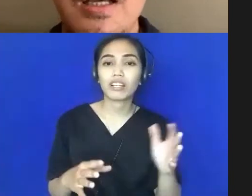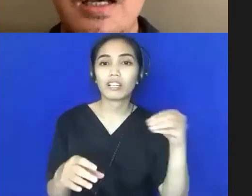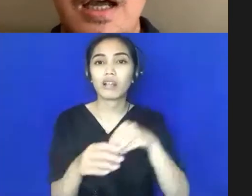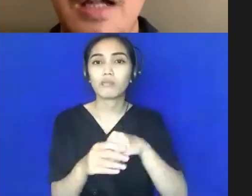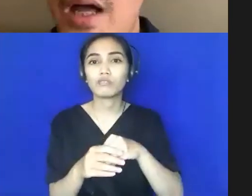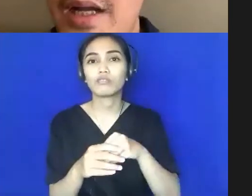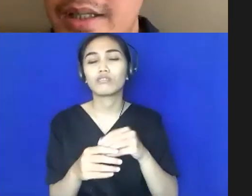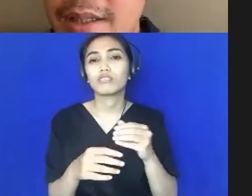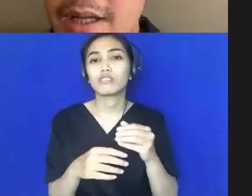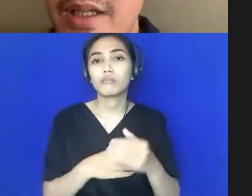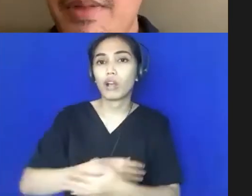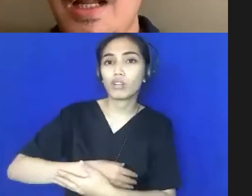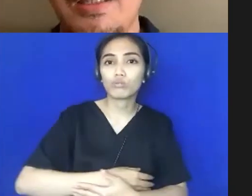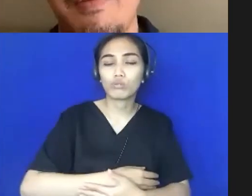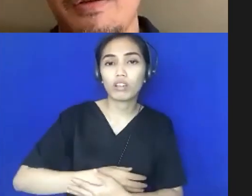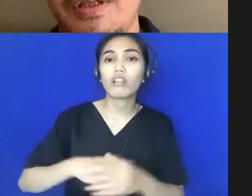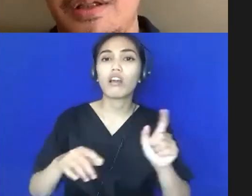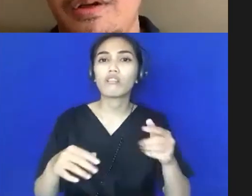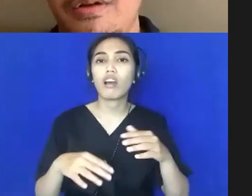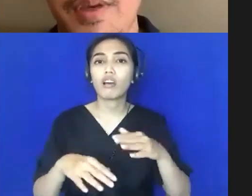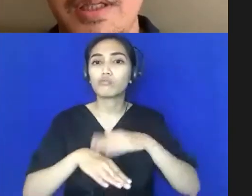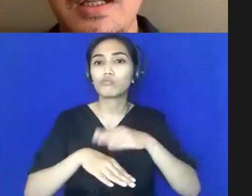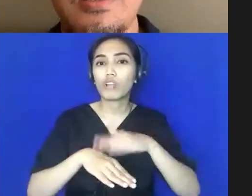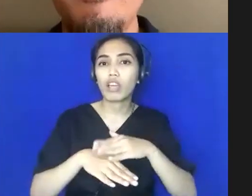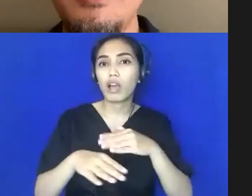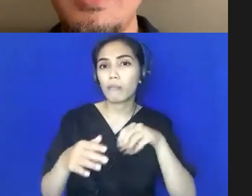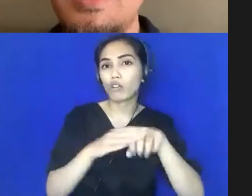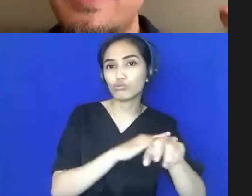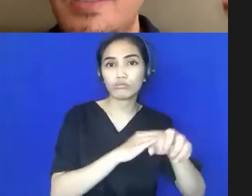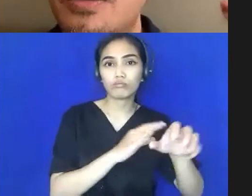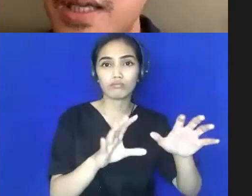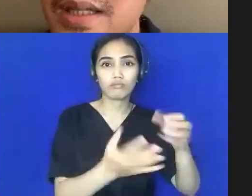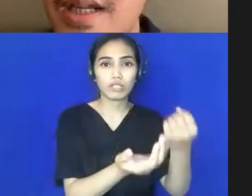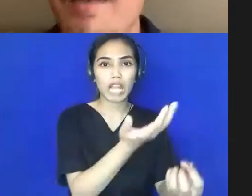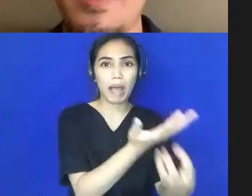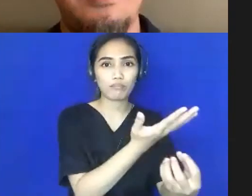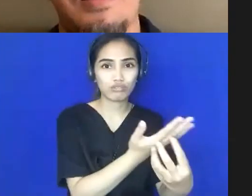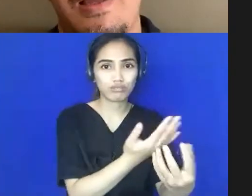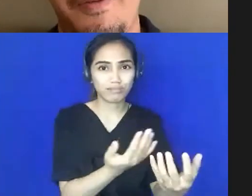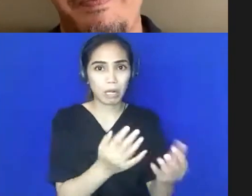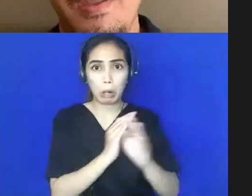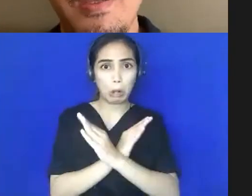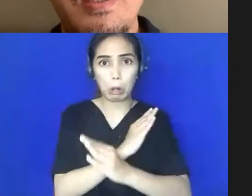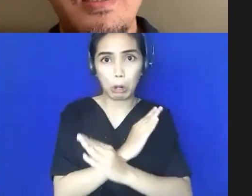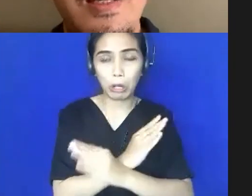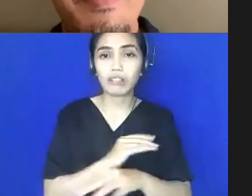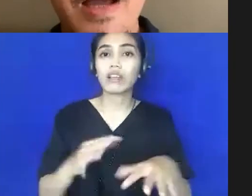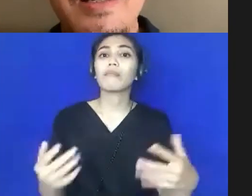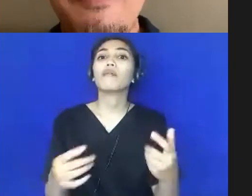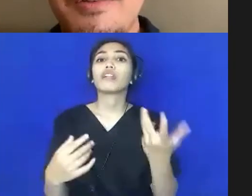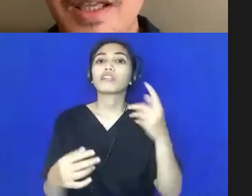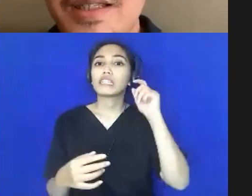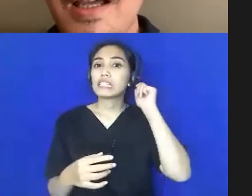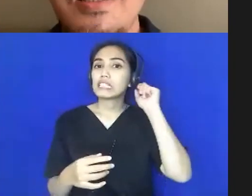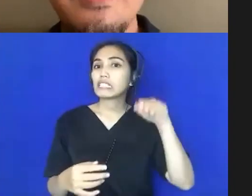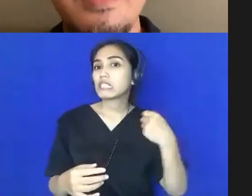pengasuhan. Ada adat istiadat yang melarang kita masuk ke sektor domestik, dan kemudian ada faktor istri yang menjadi tantangan. Kenapa